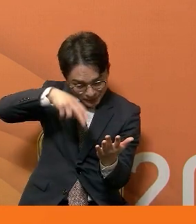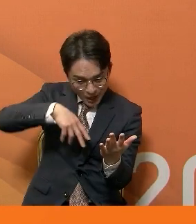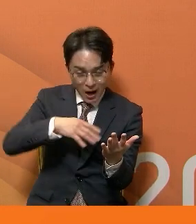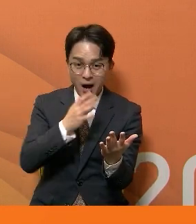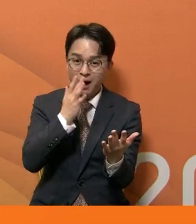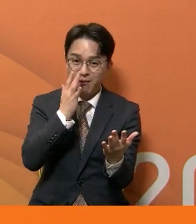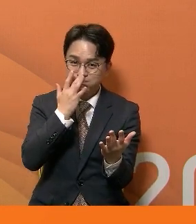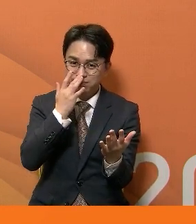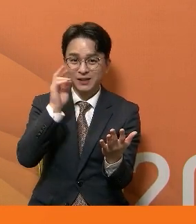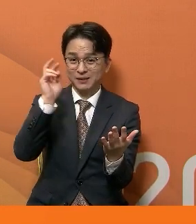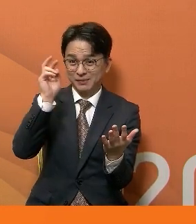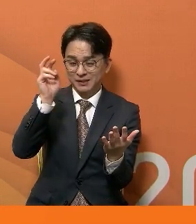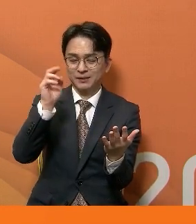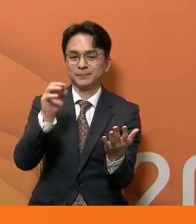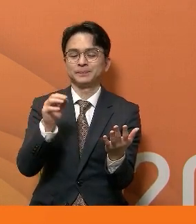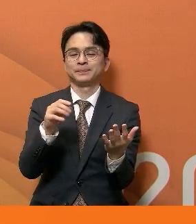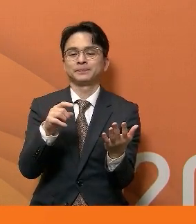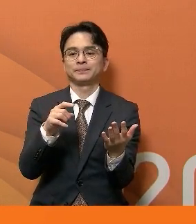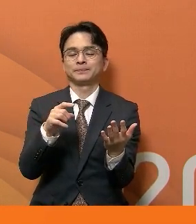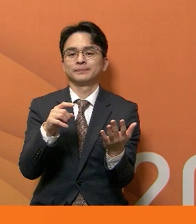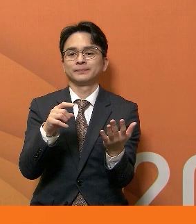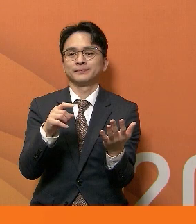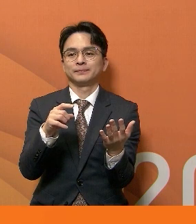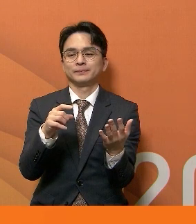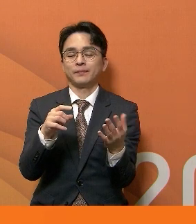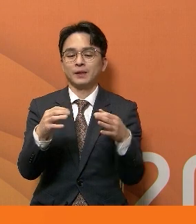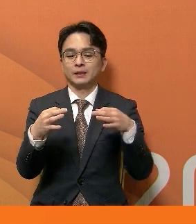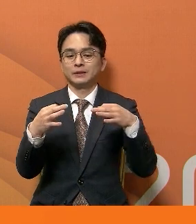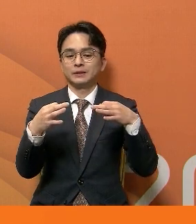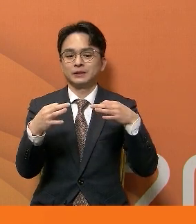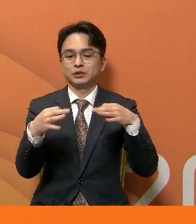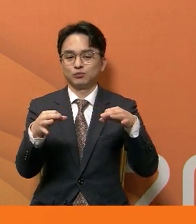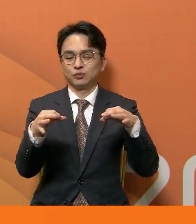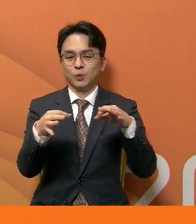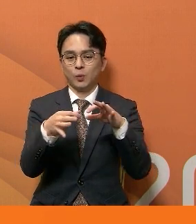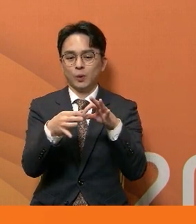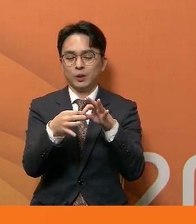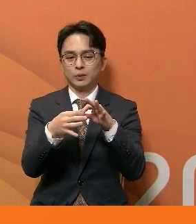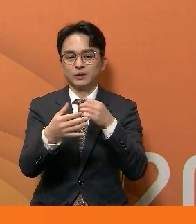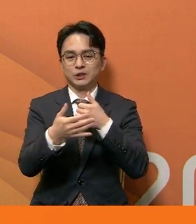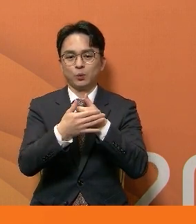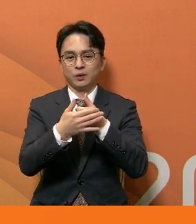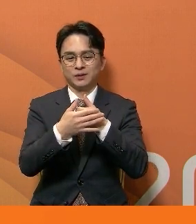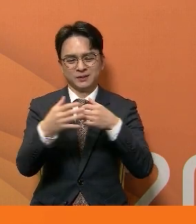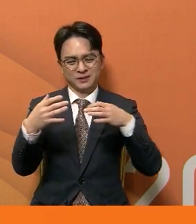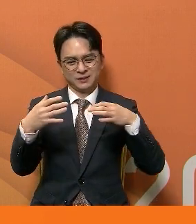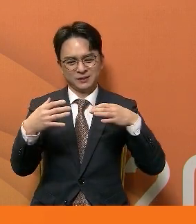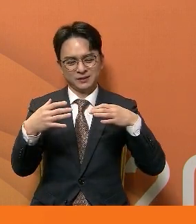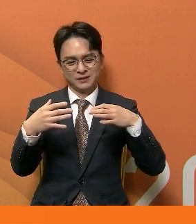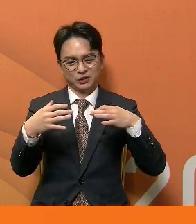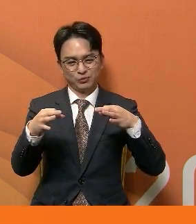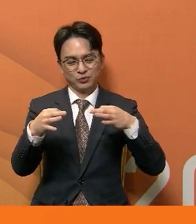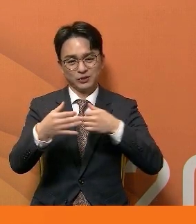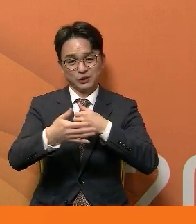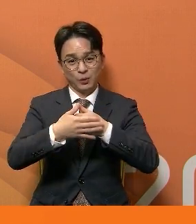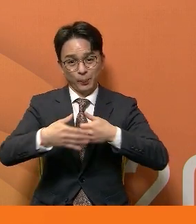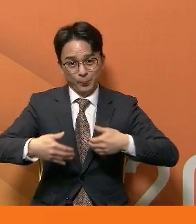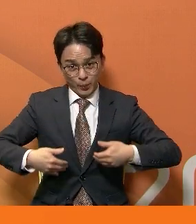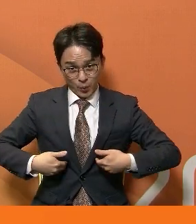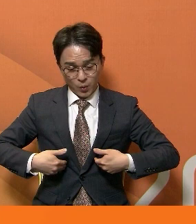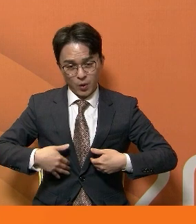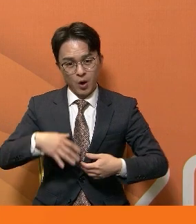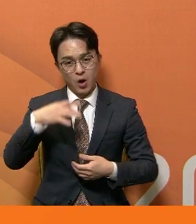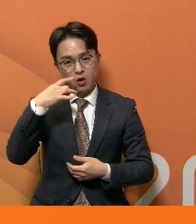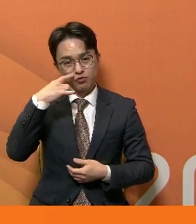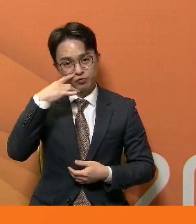겁니다 그래서 관련 있는 내용을 좀 체크를 해 두셨다가 나중에 저희한테 이제 상담 요청을 하시면 추후에도 충분히